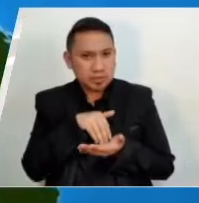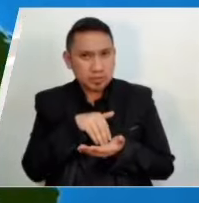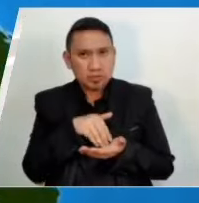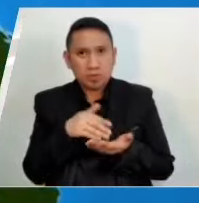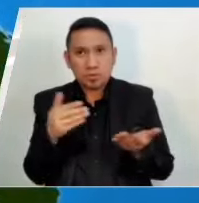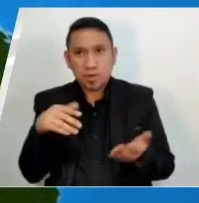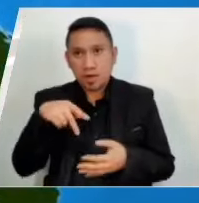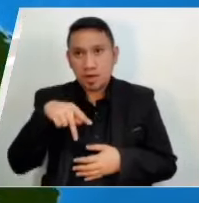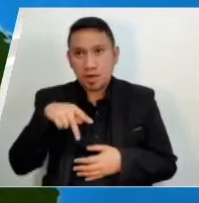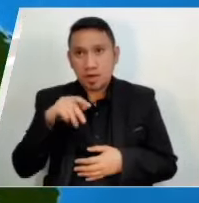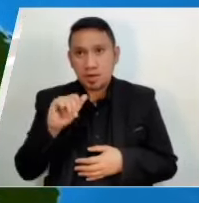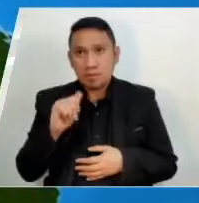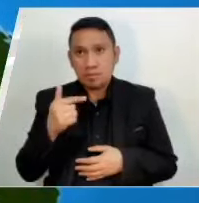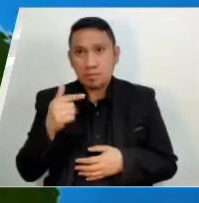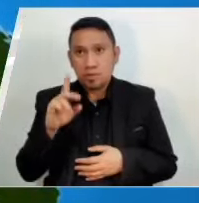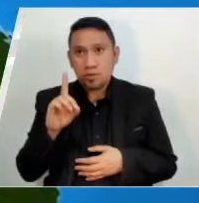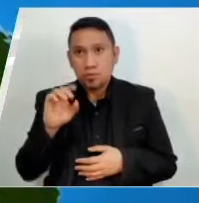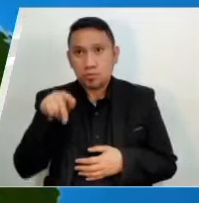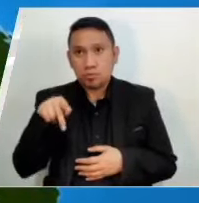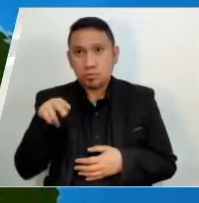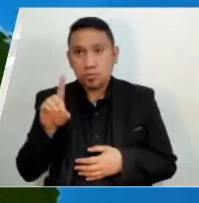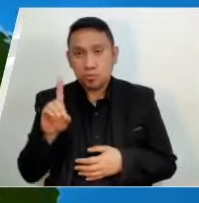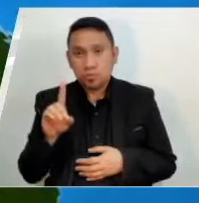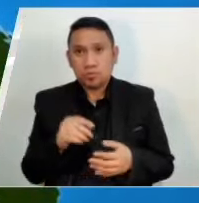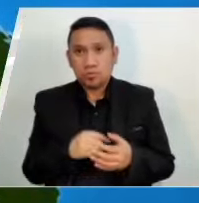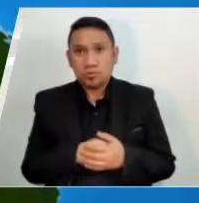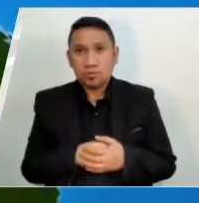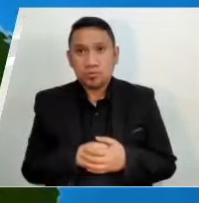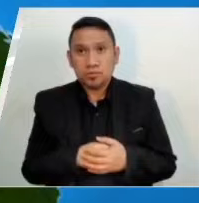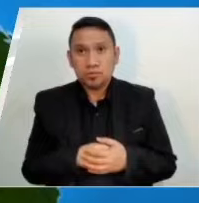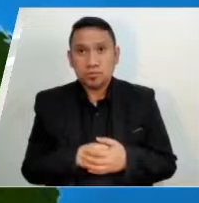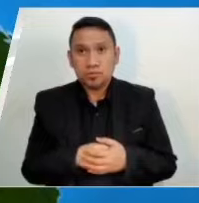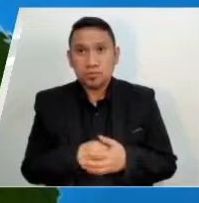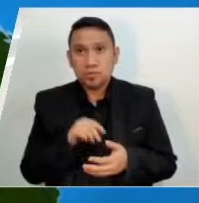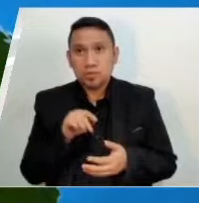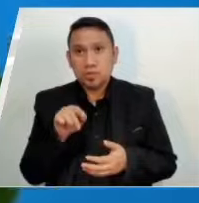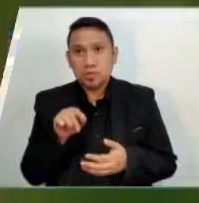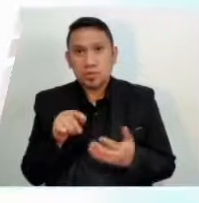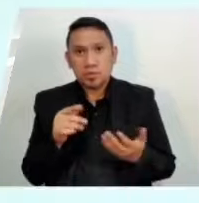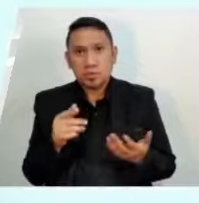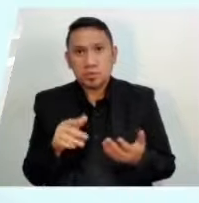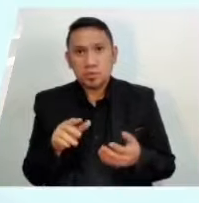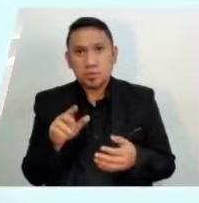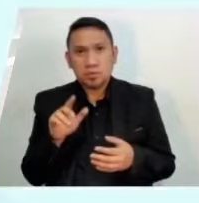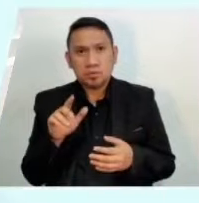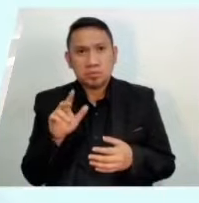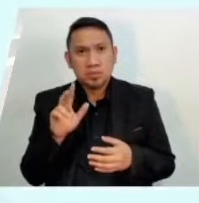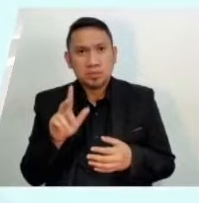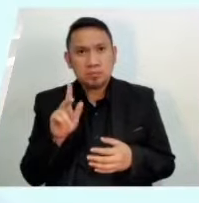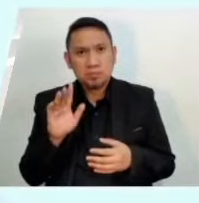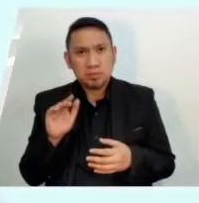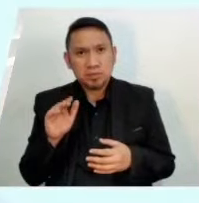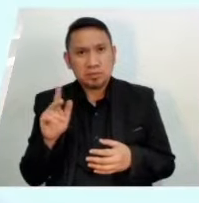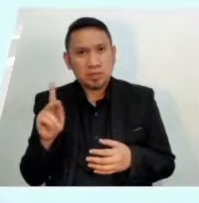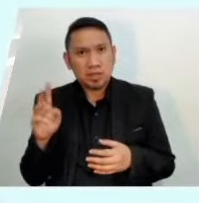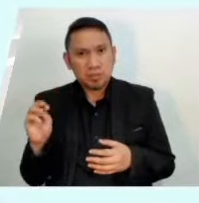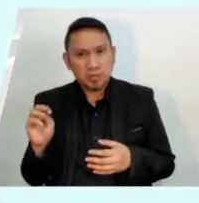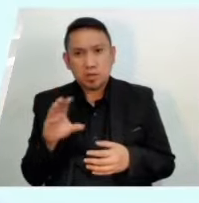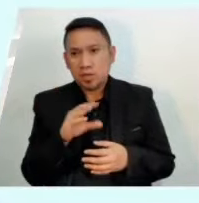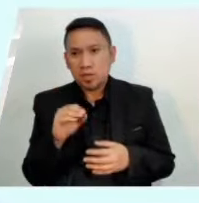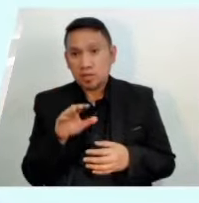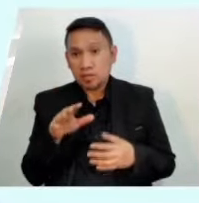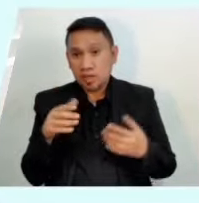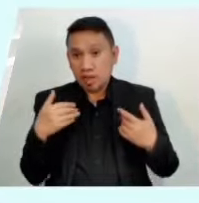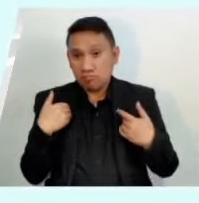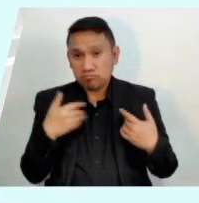Ilocos Norte. Tectonic ang origin ng lindol na may lalim na 30 kilometro. Naramdaman din ang pagyanig hanggang sa